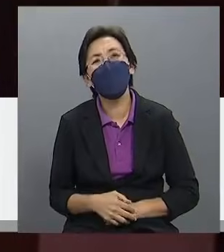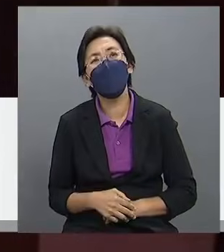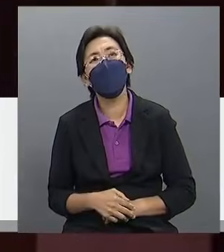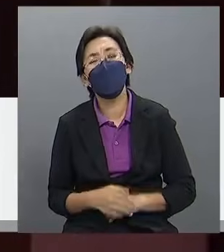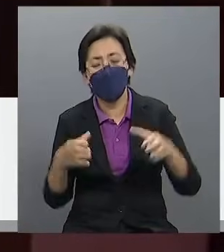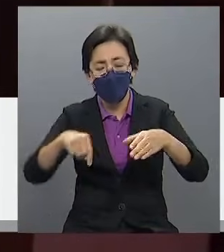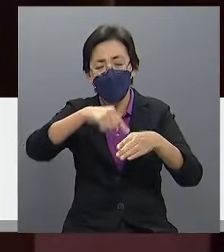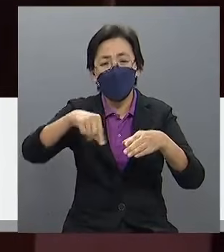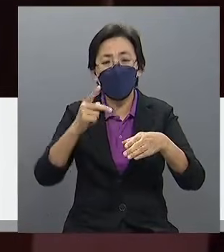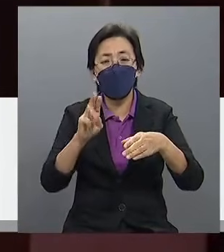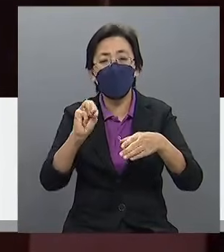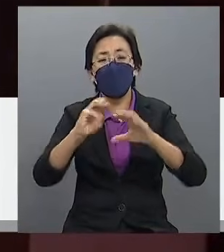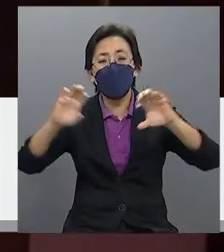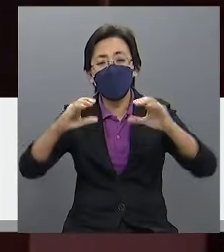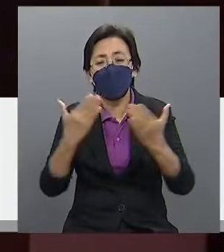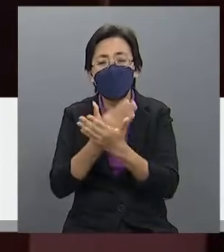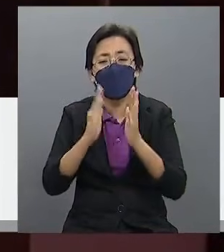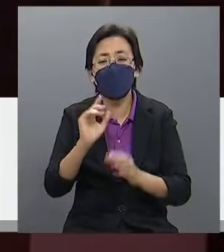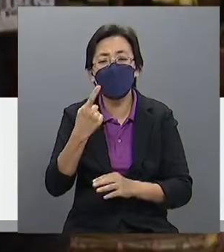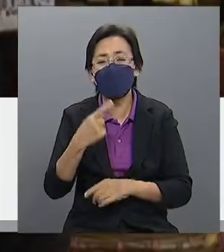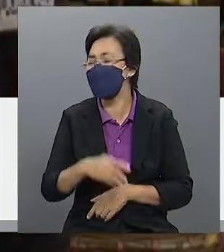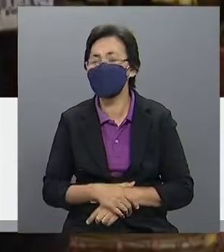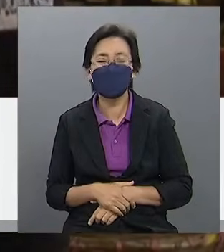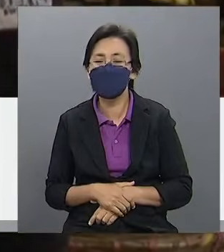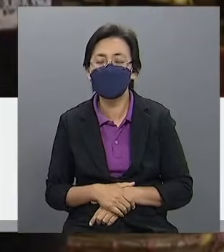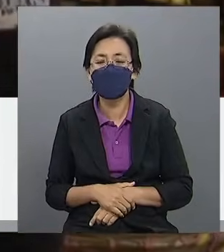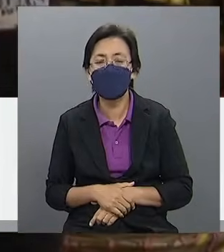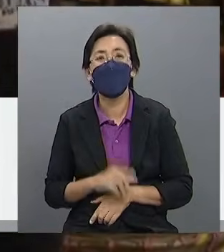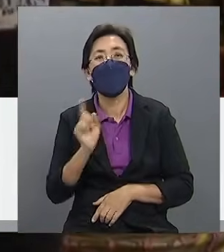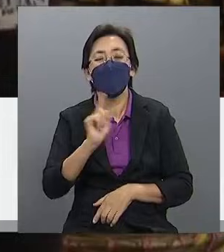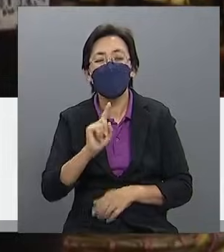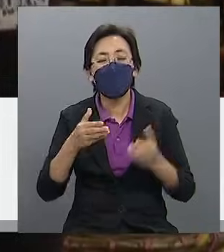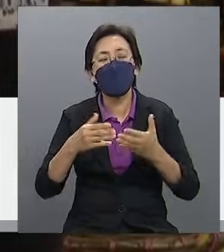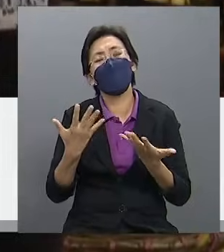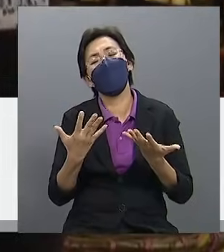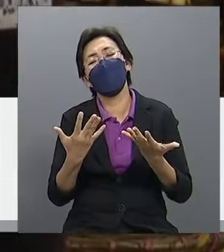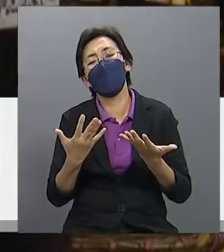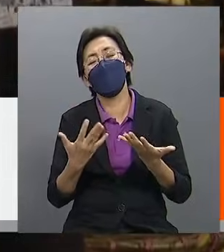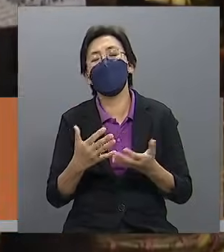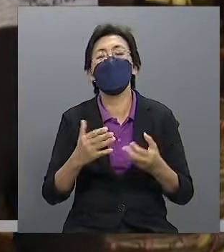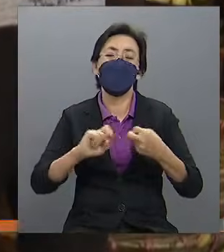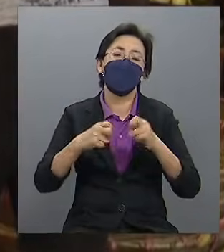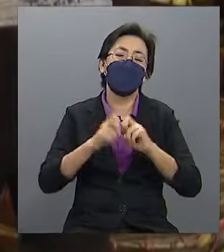รือแม้กระทั่งมองว่านี่เป็นการปรับที่นั่งบนเรือไททานิคที่กำลังจะอับปางค่ะ